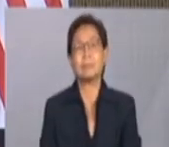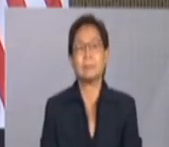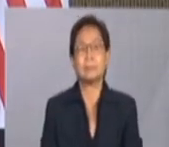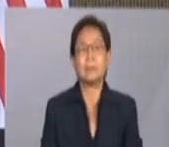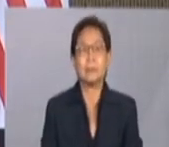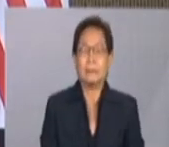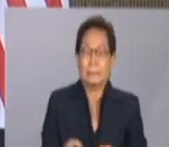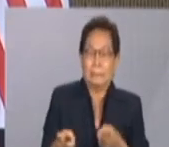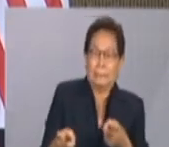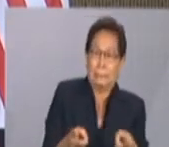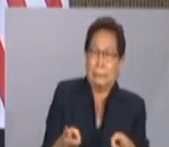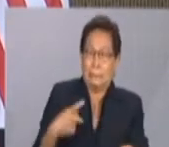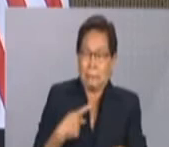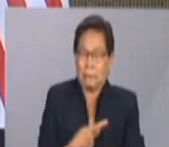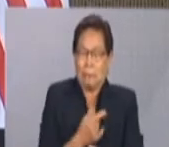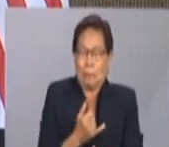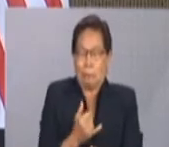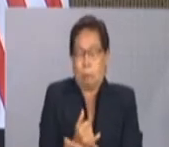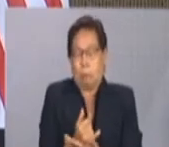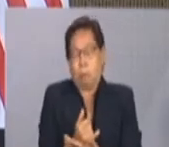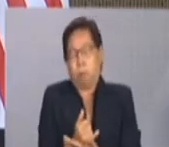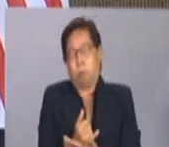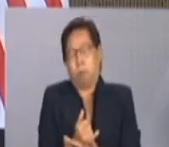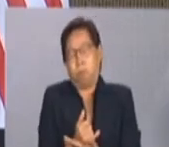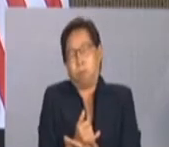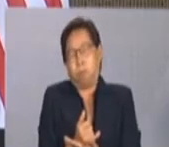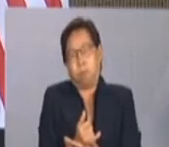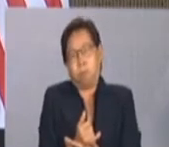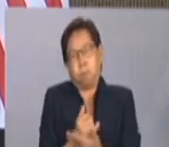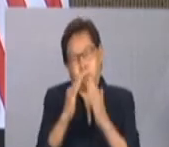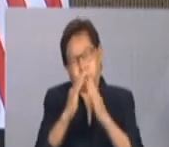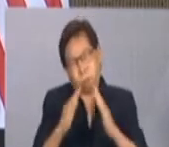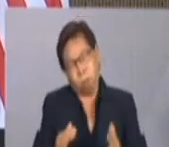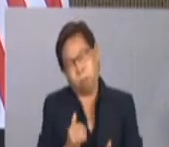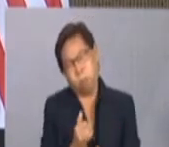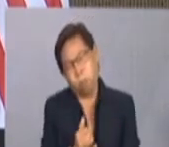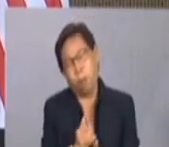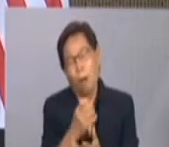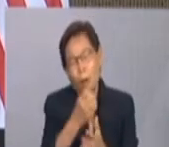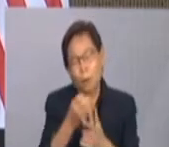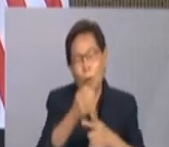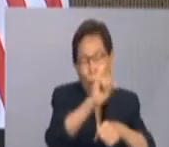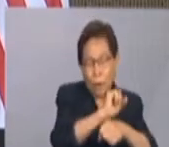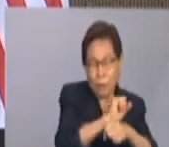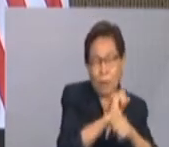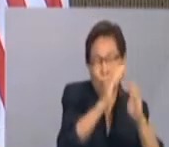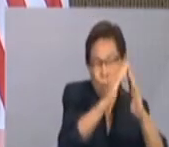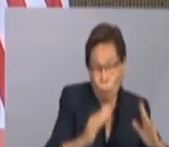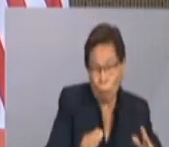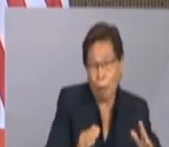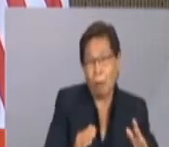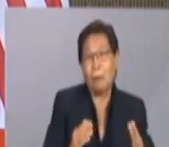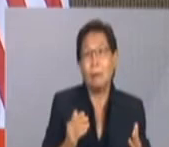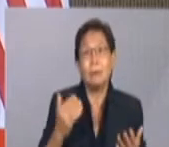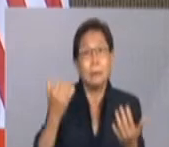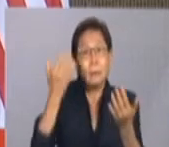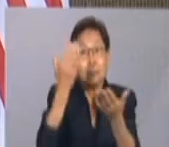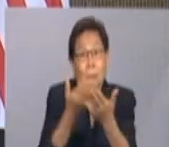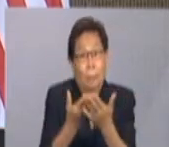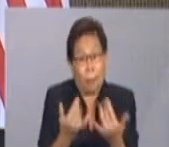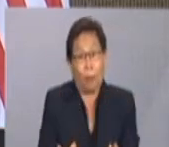Hai disiplin kita untuk duduk diam diam dirumah atau bekerja dari rumah stakat ni telah